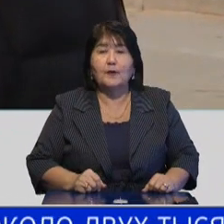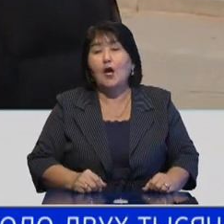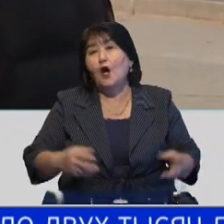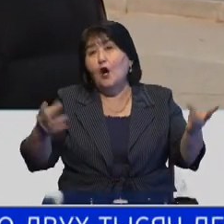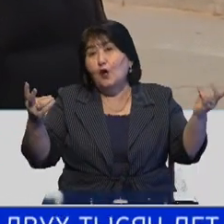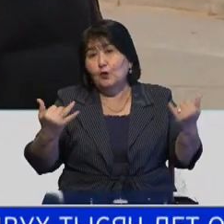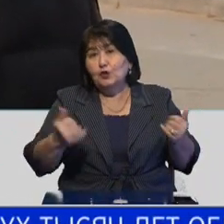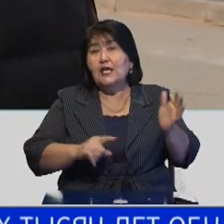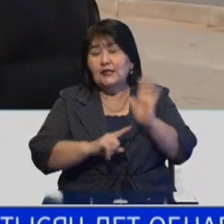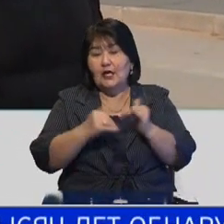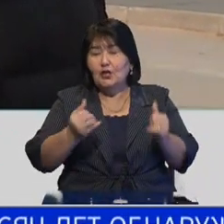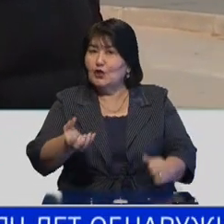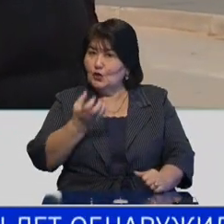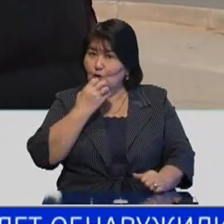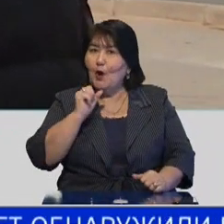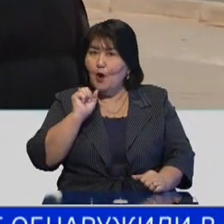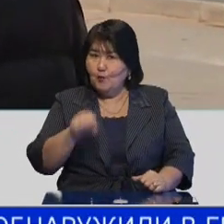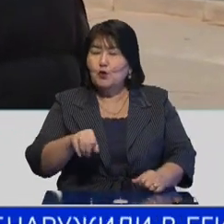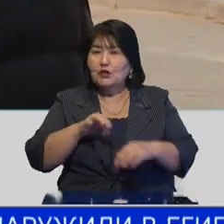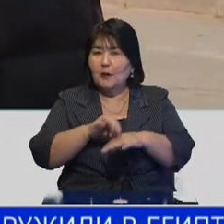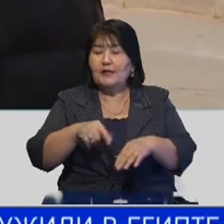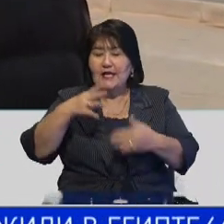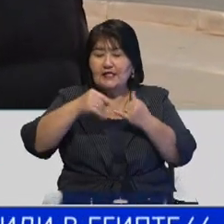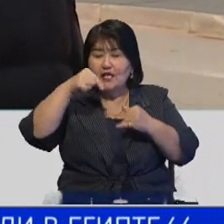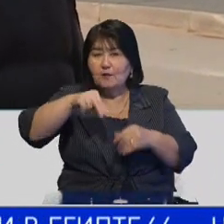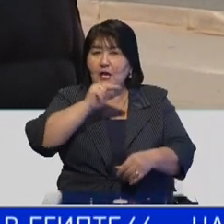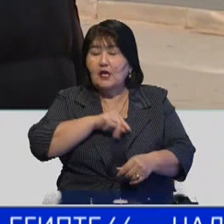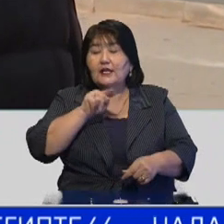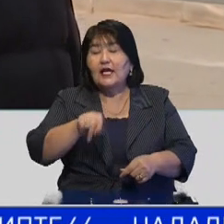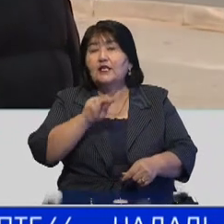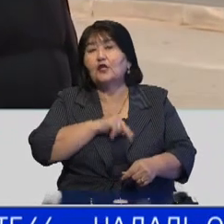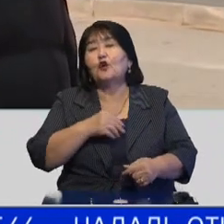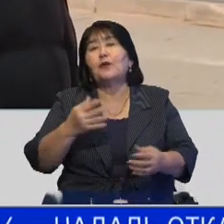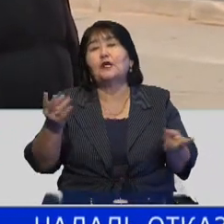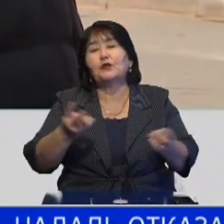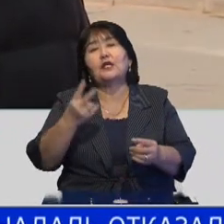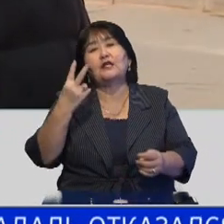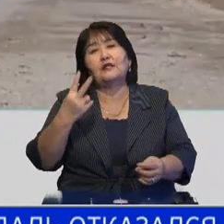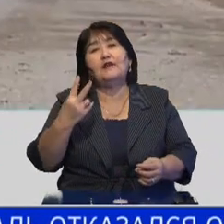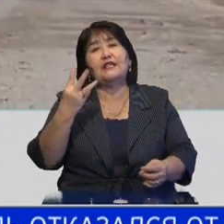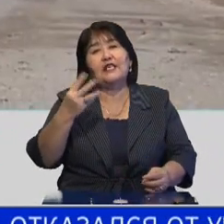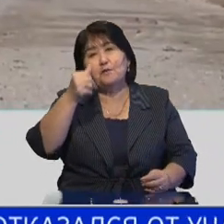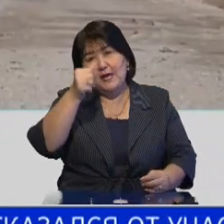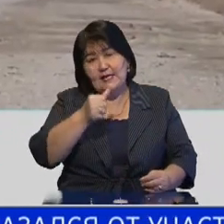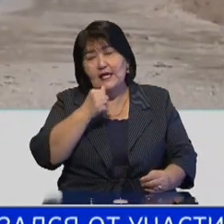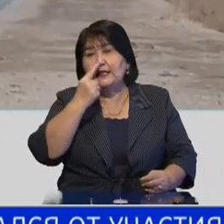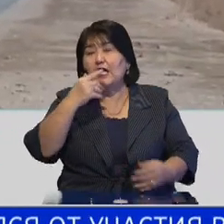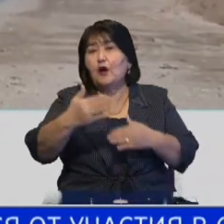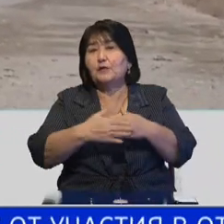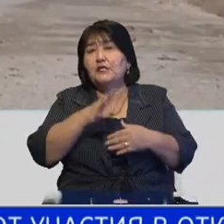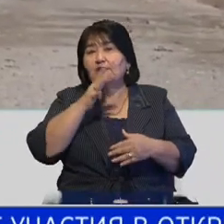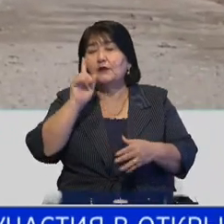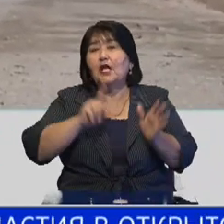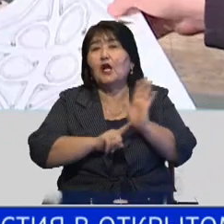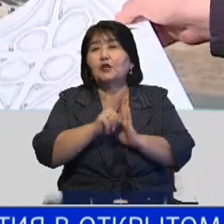Нужно уже начинать. Сейчас тепло. Можно проводить земляные работы. Только на эти работы потребуется 2-3 месяца. Также в ближайшее время